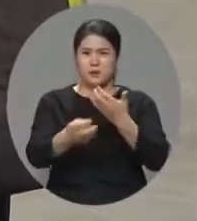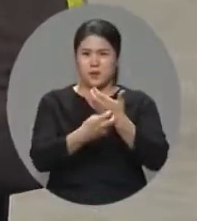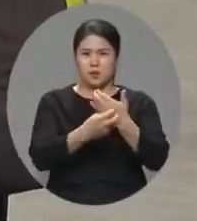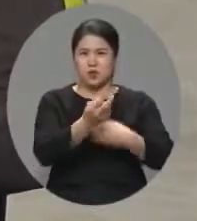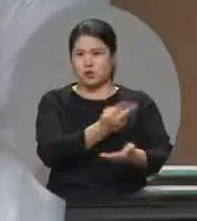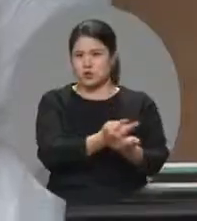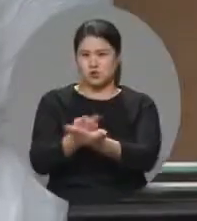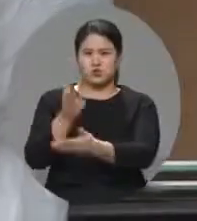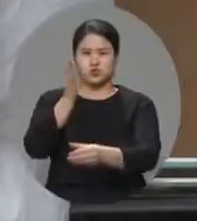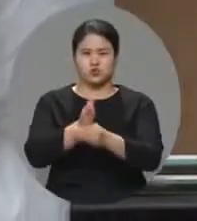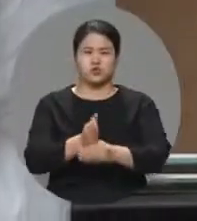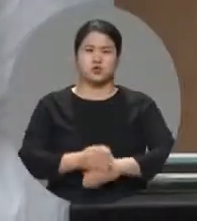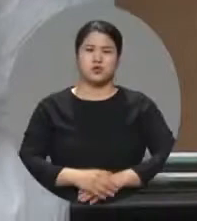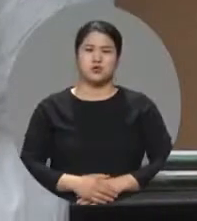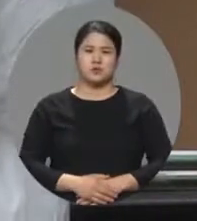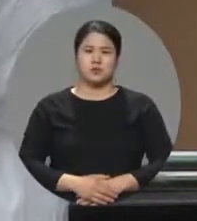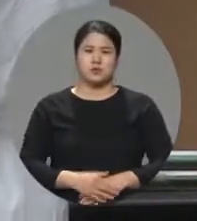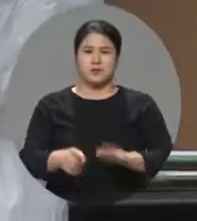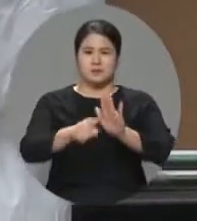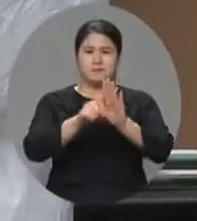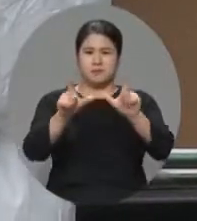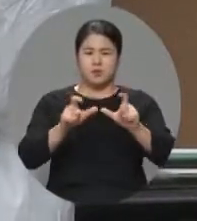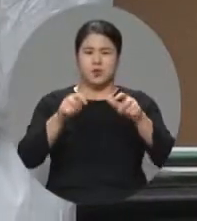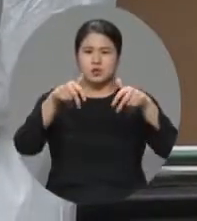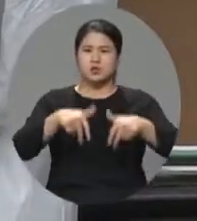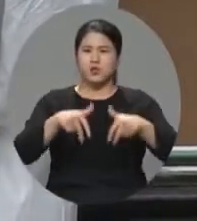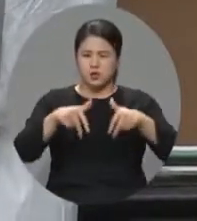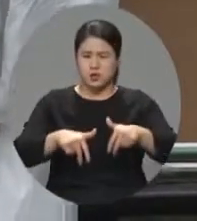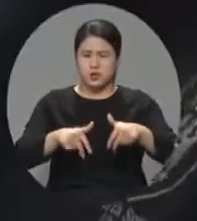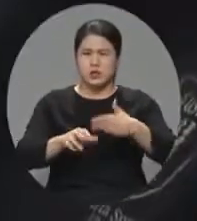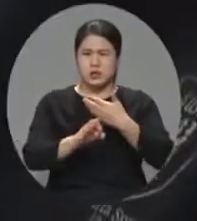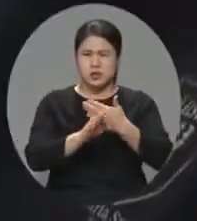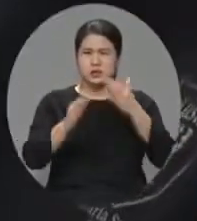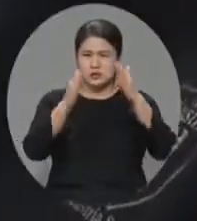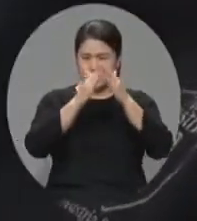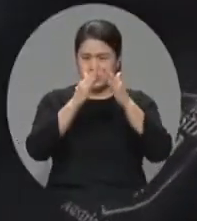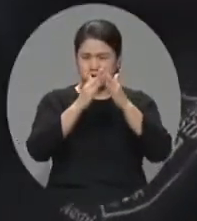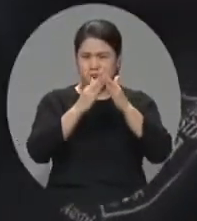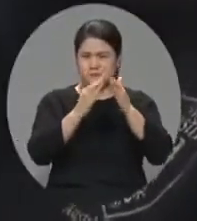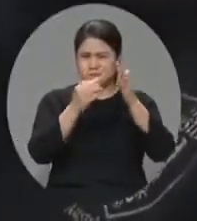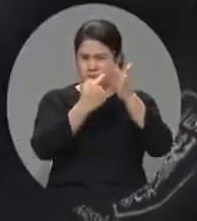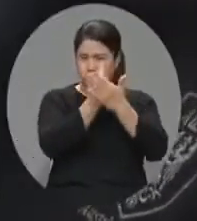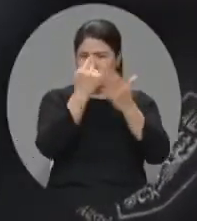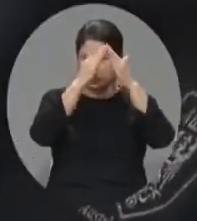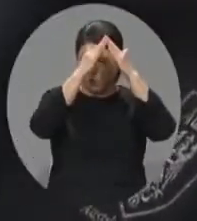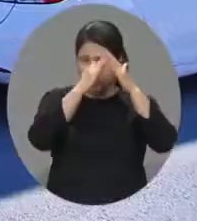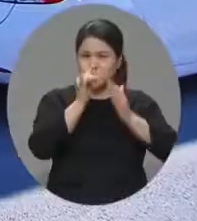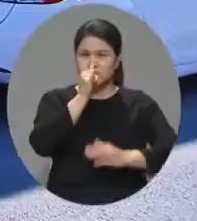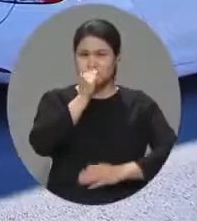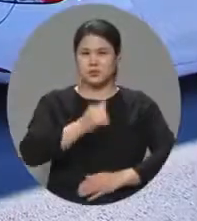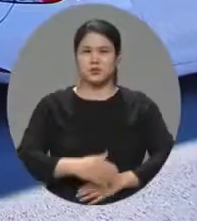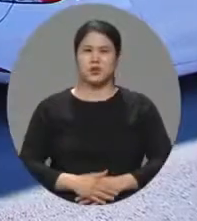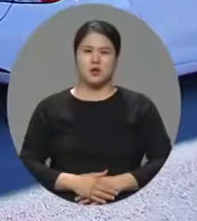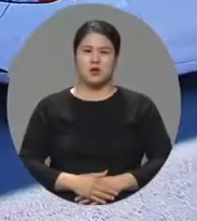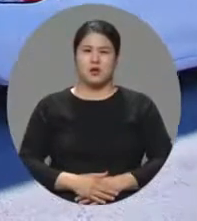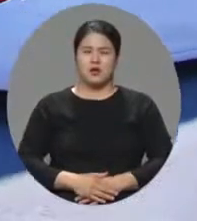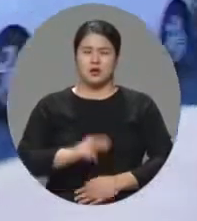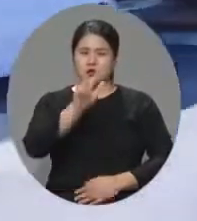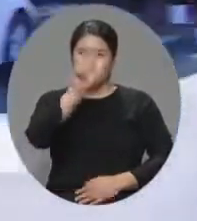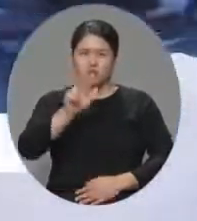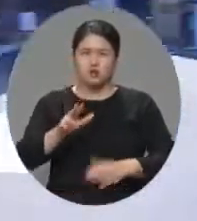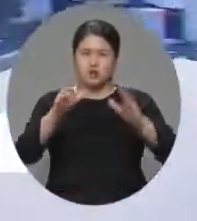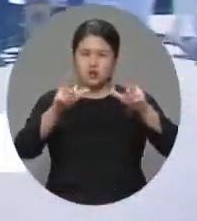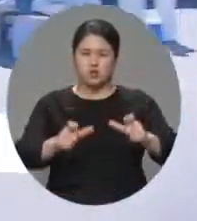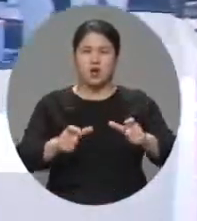이송됩니다. 또 음성으로 나온 직원들은 일단 자택에서 자가 격리에 들어갔습니다. 전북에선 이곳